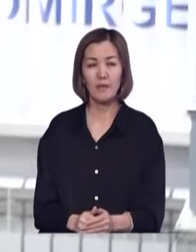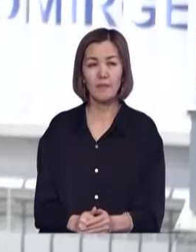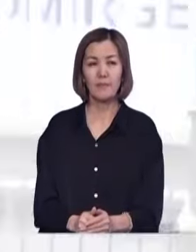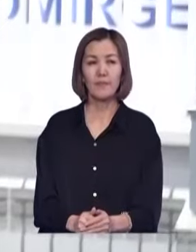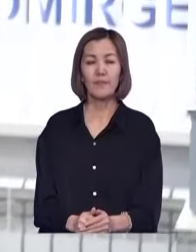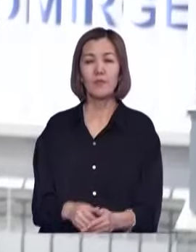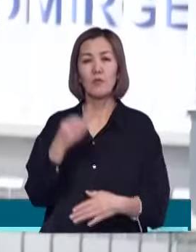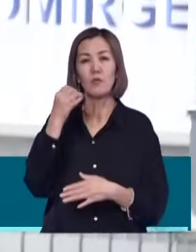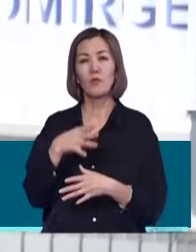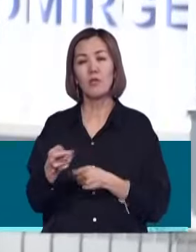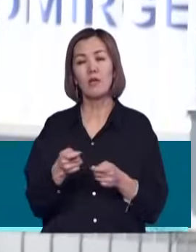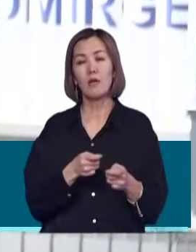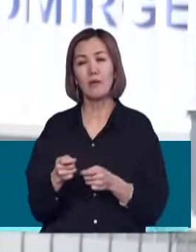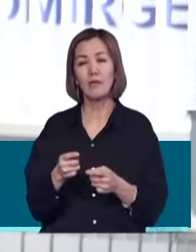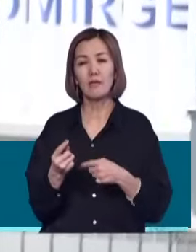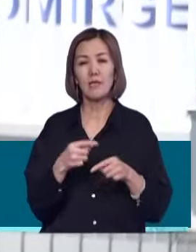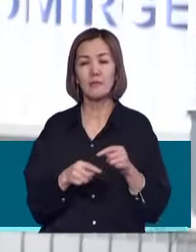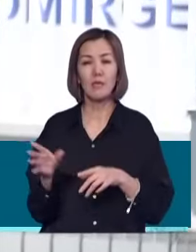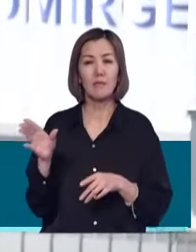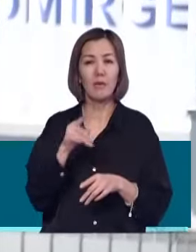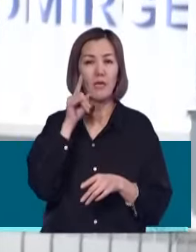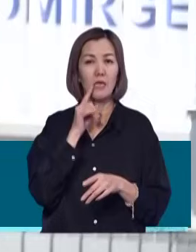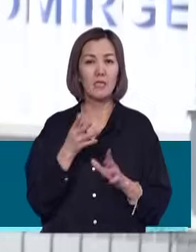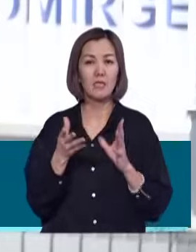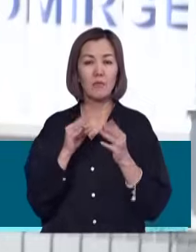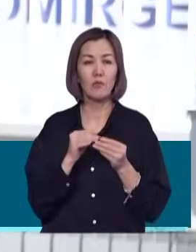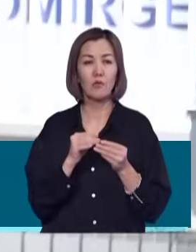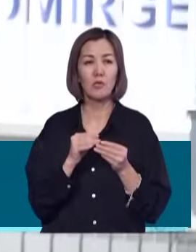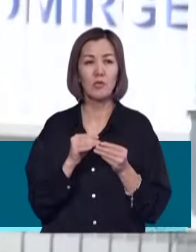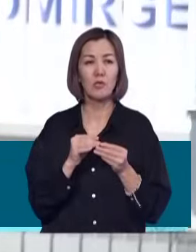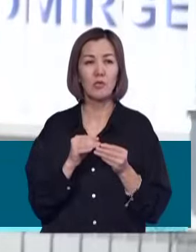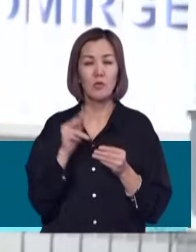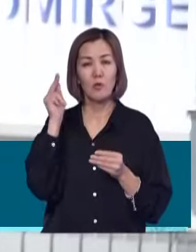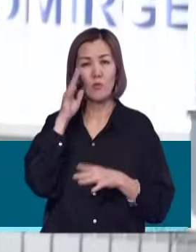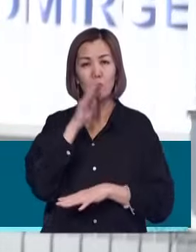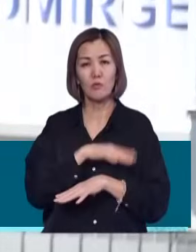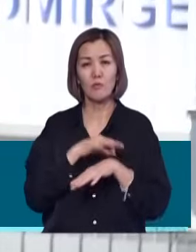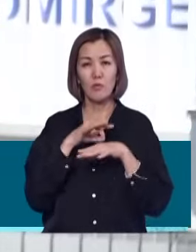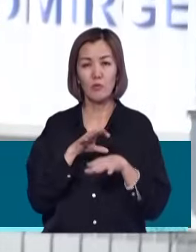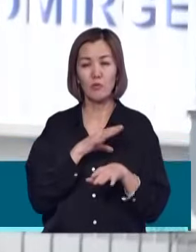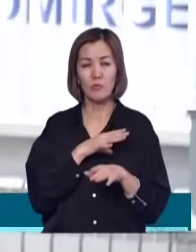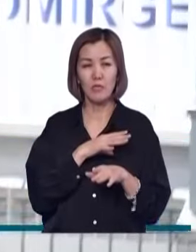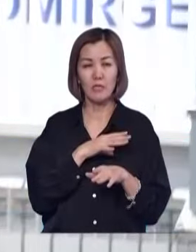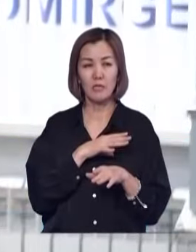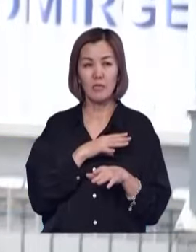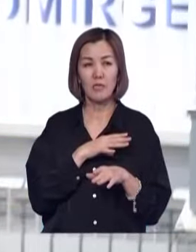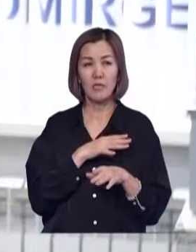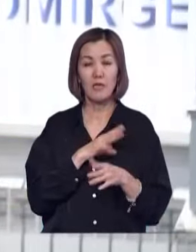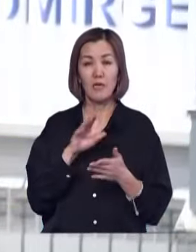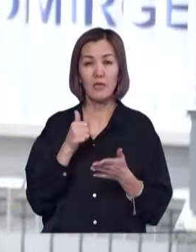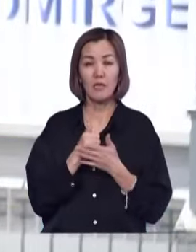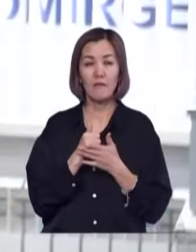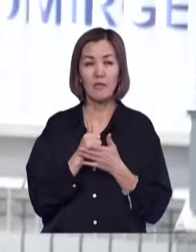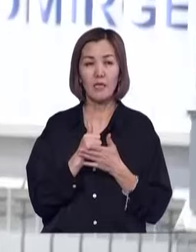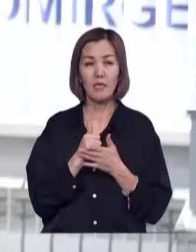Орталық аппарат кәсіпкерлері бүкіл Қазақстан бойынша шығып оқу семинарын өткізіп жатыр. Негізі ол